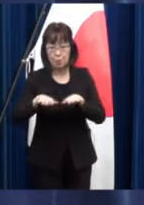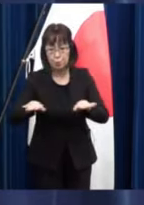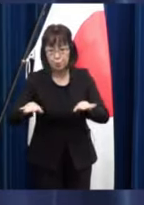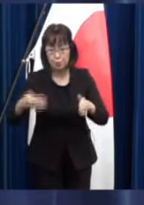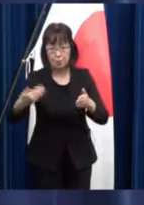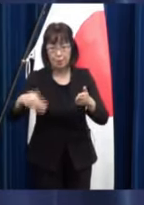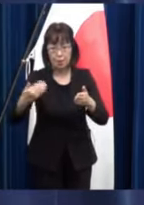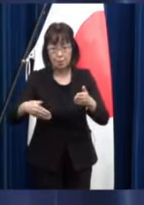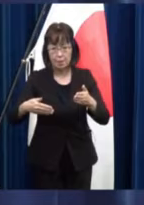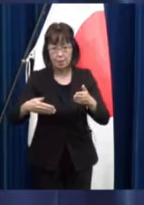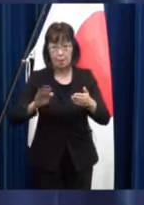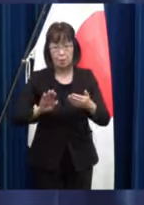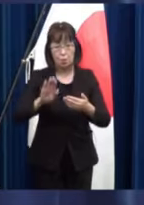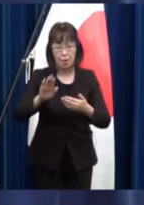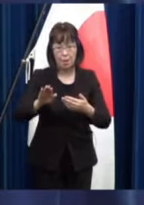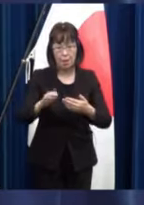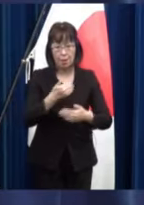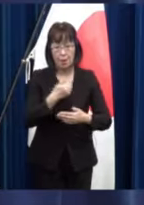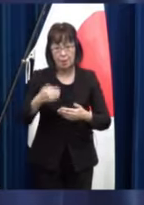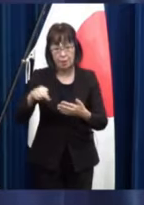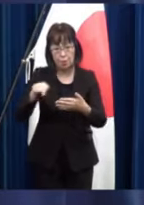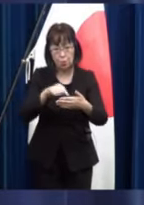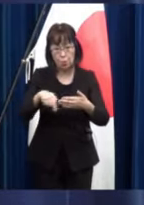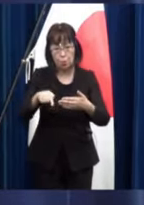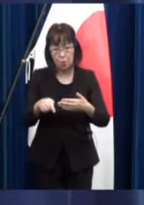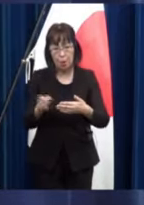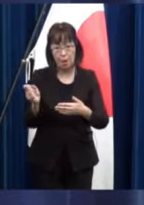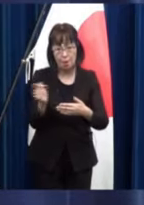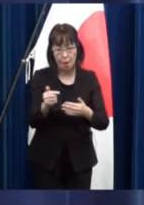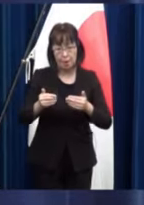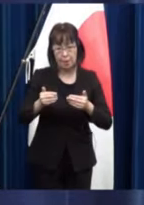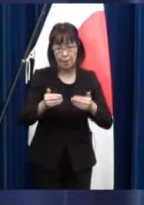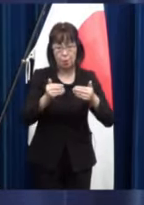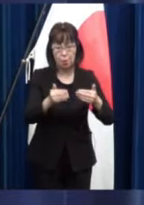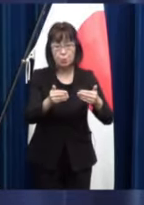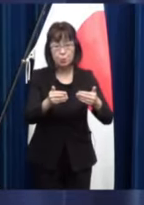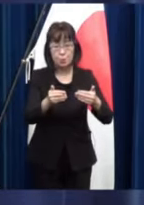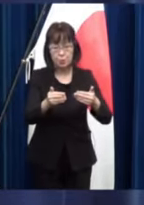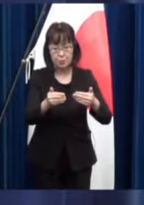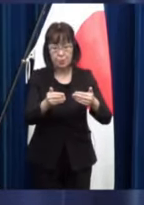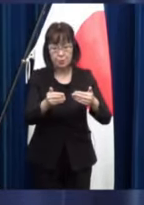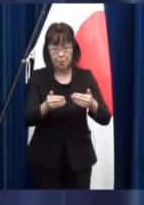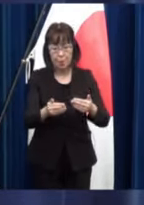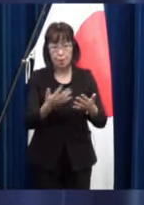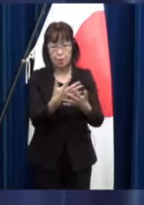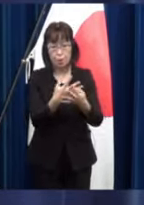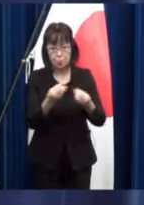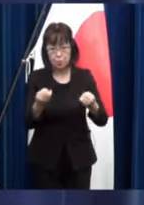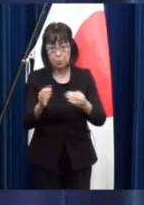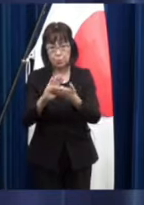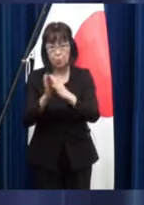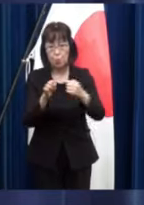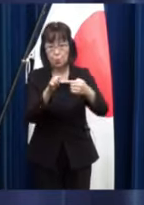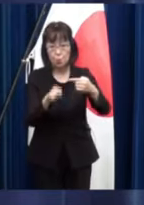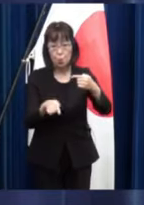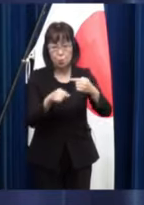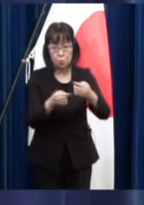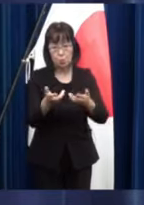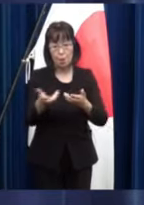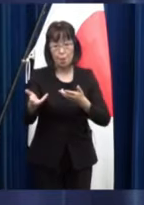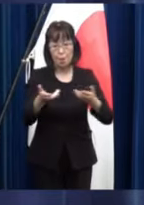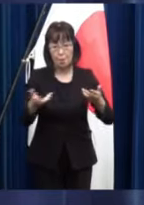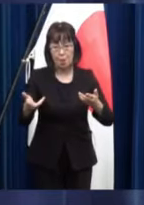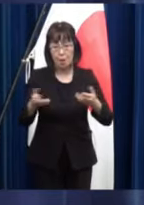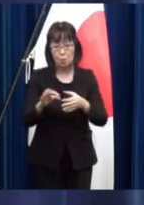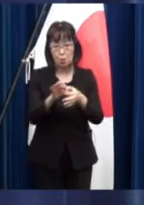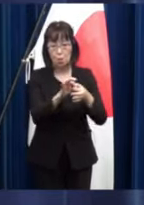今後できることから前倒しで措置するとともに、複数の省庁に分かれている関